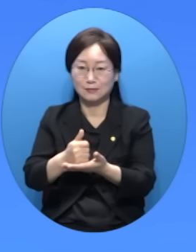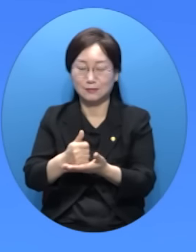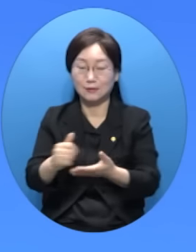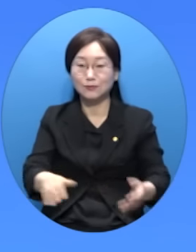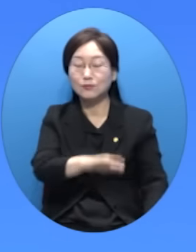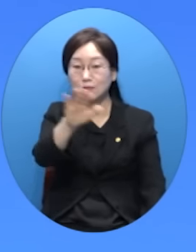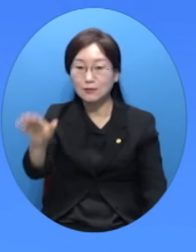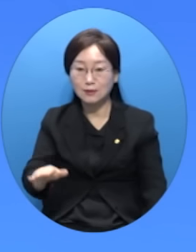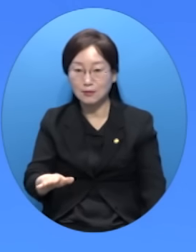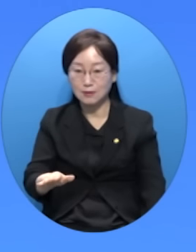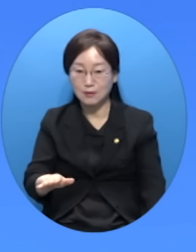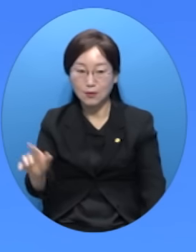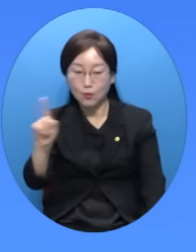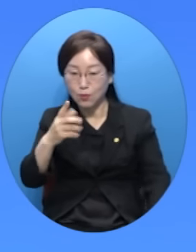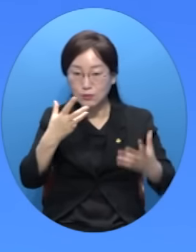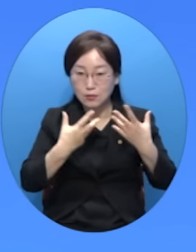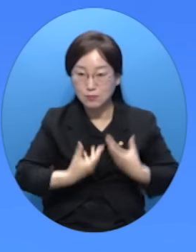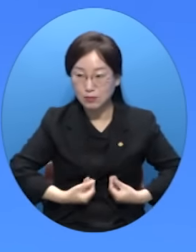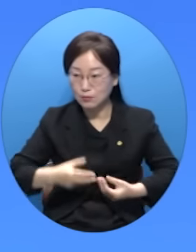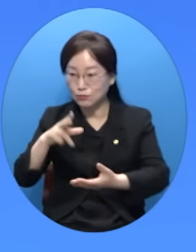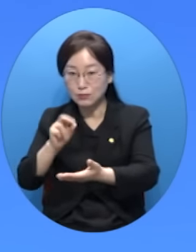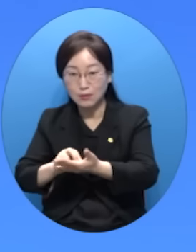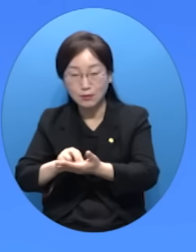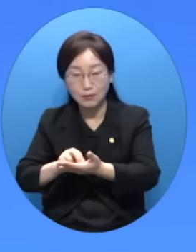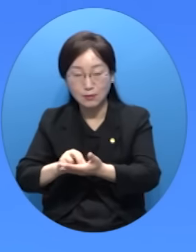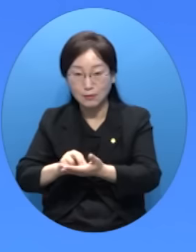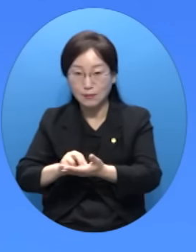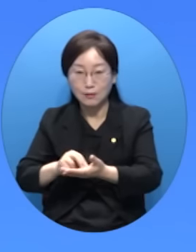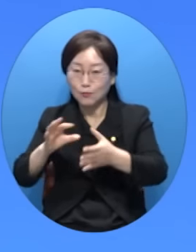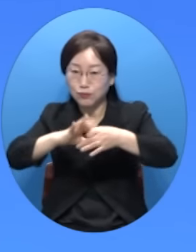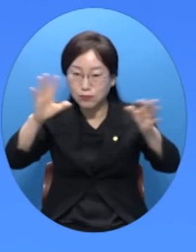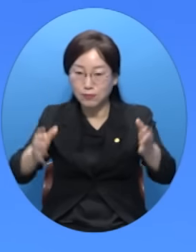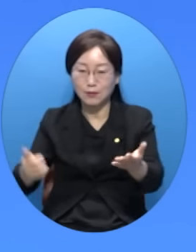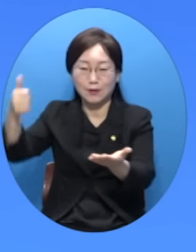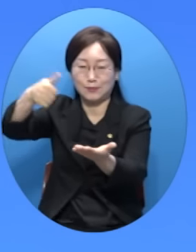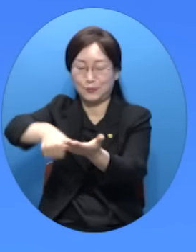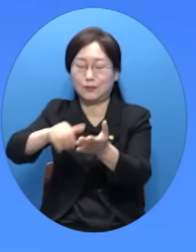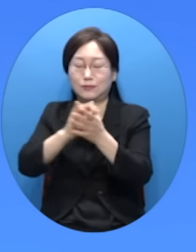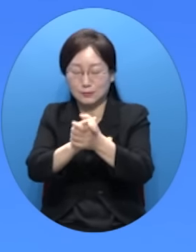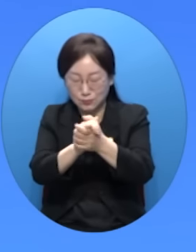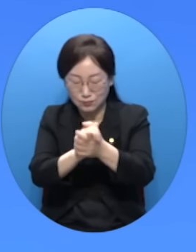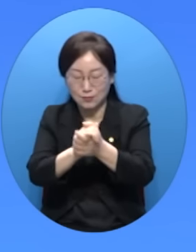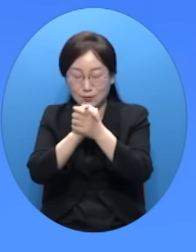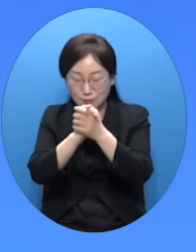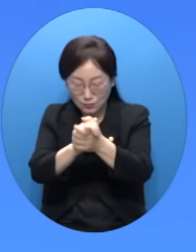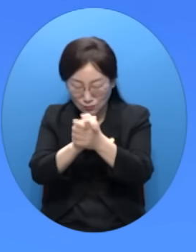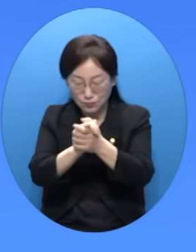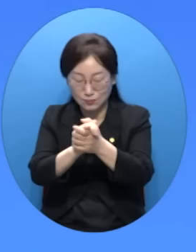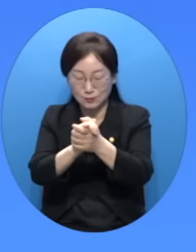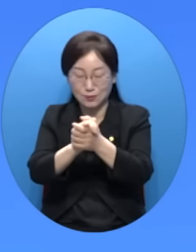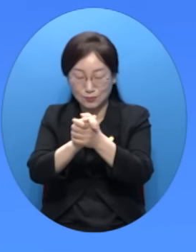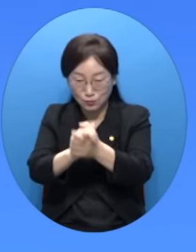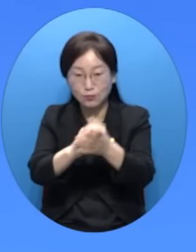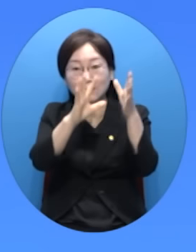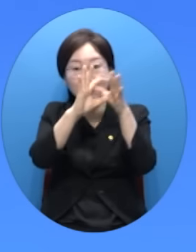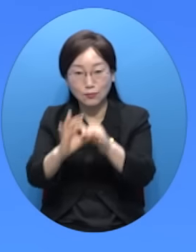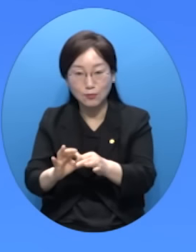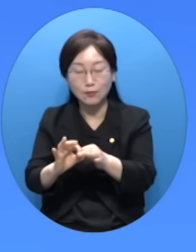우리가 어떤 절망에 처든지 어떤 문제에 처했든지 엎드려 기도하고 또 기도하고 또